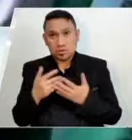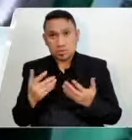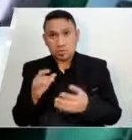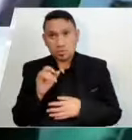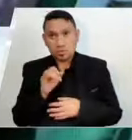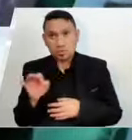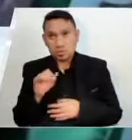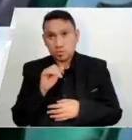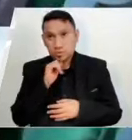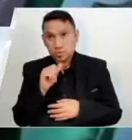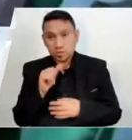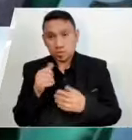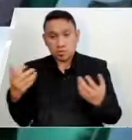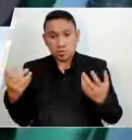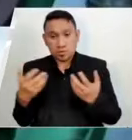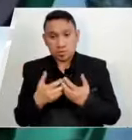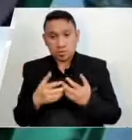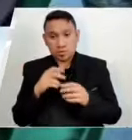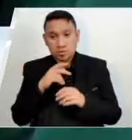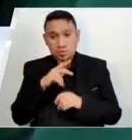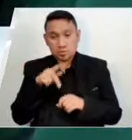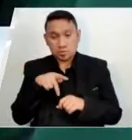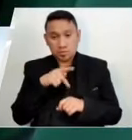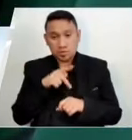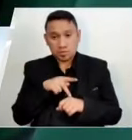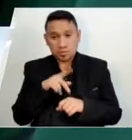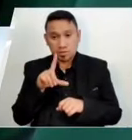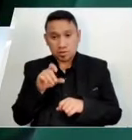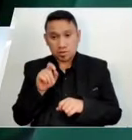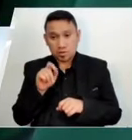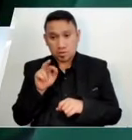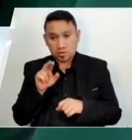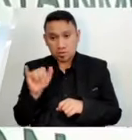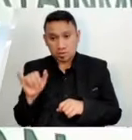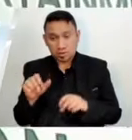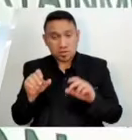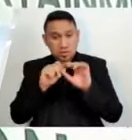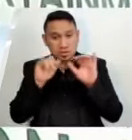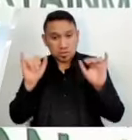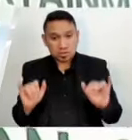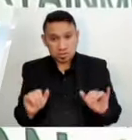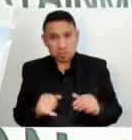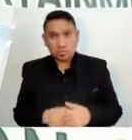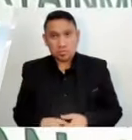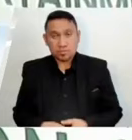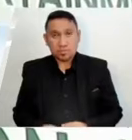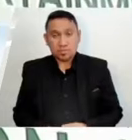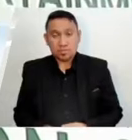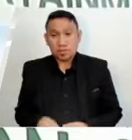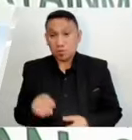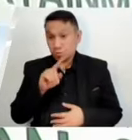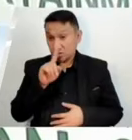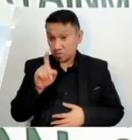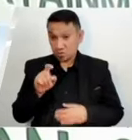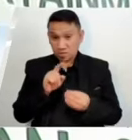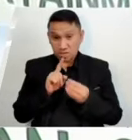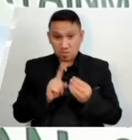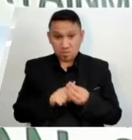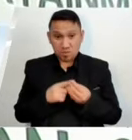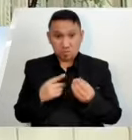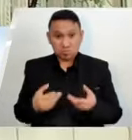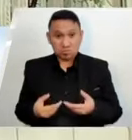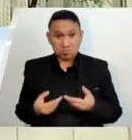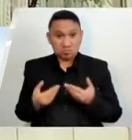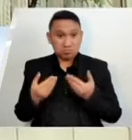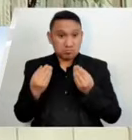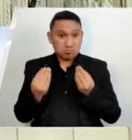compatible with the Philippine lottery system is no longer feasible kison din ang pagbibigay ng three digit loto game sa small